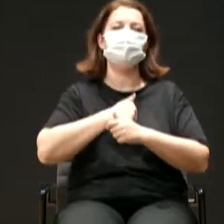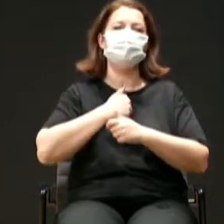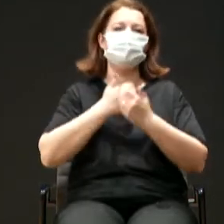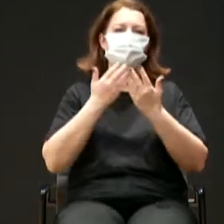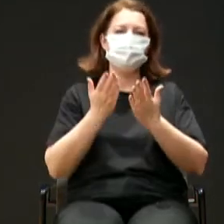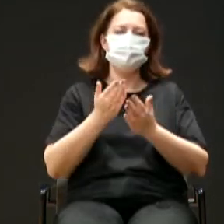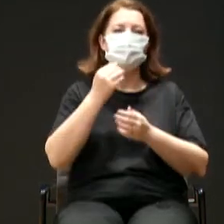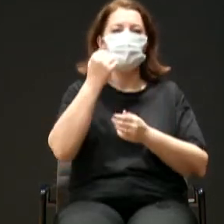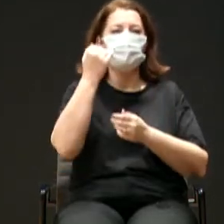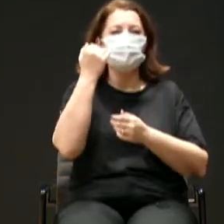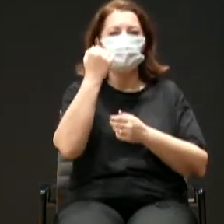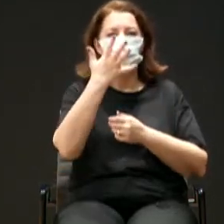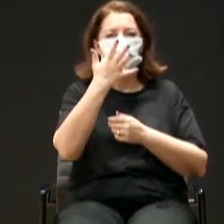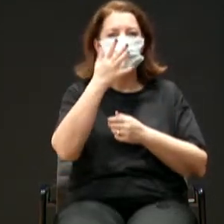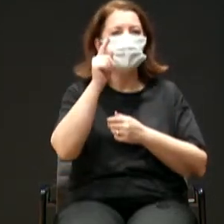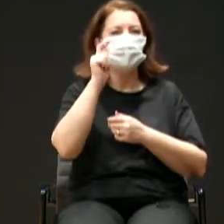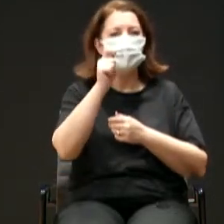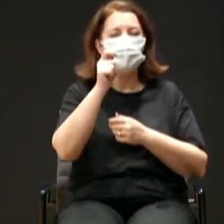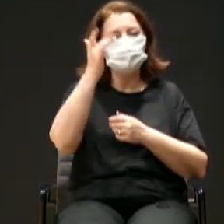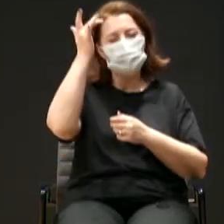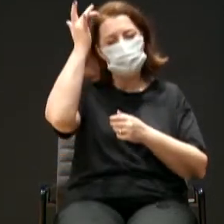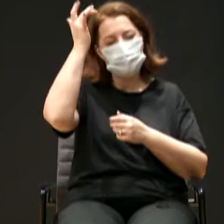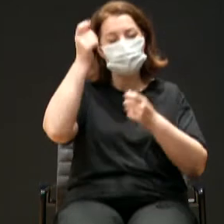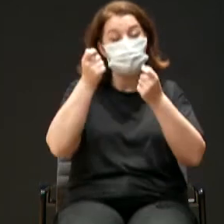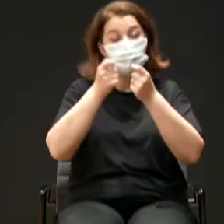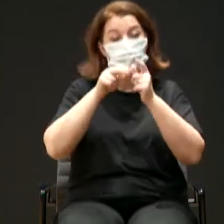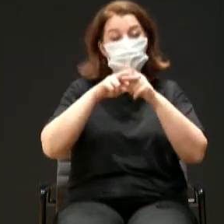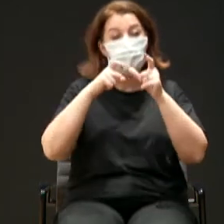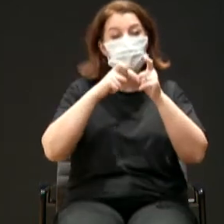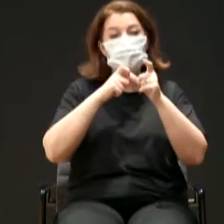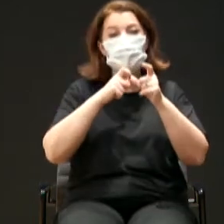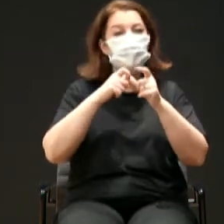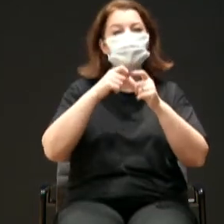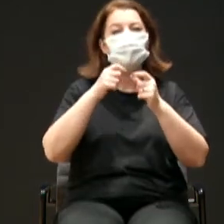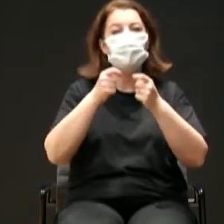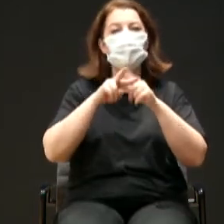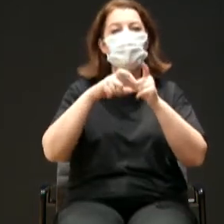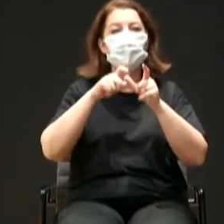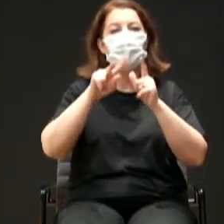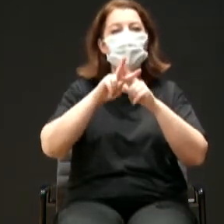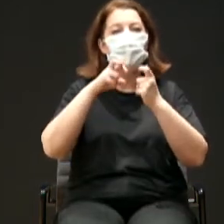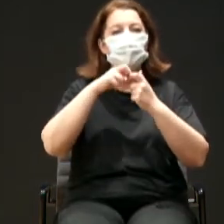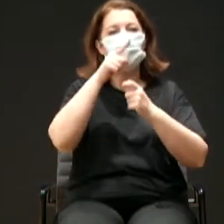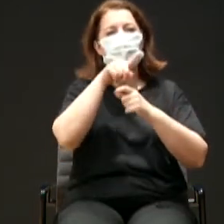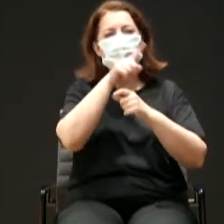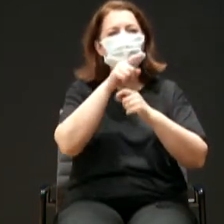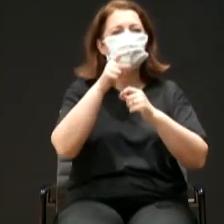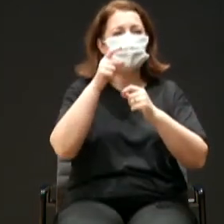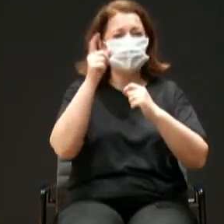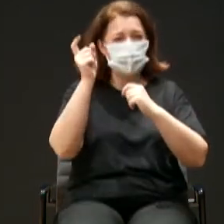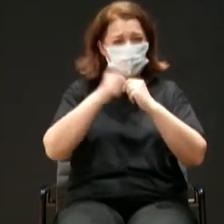5 Temmuz, Başbağlar katliamı. Oradaki vatandaşlarımızın canına kıyan terörist katilleri